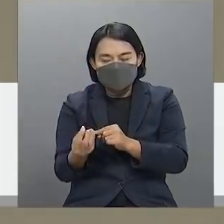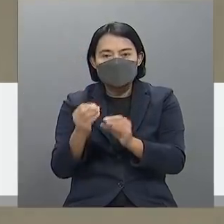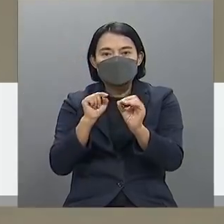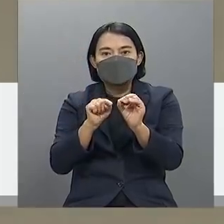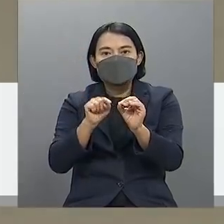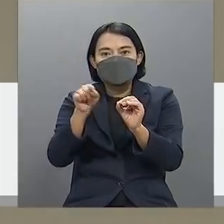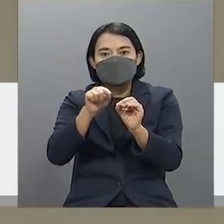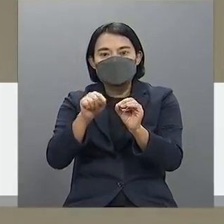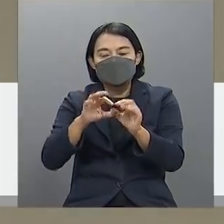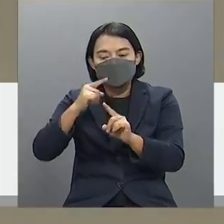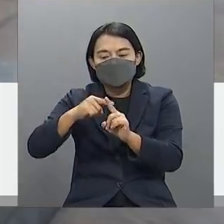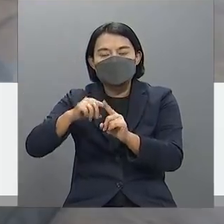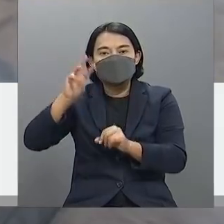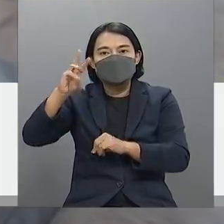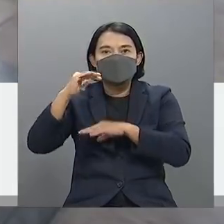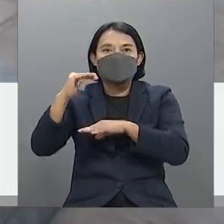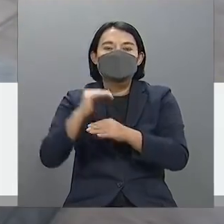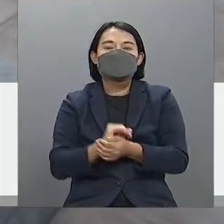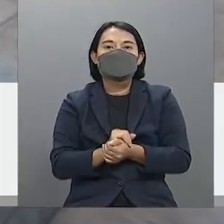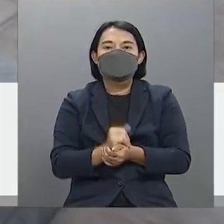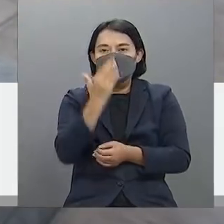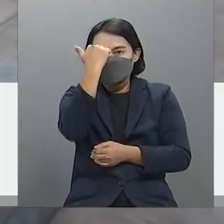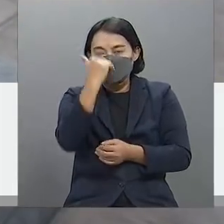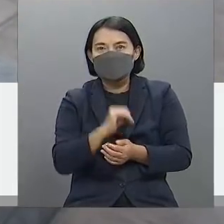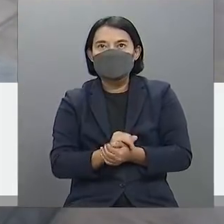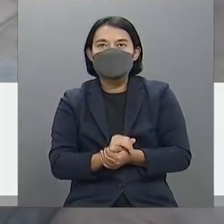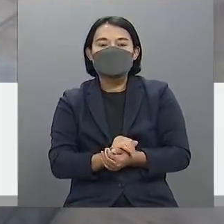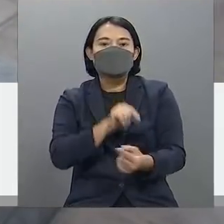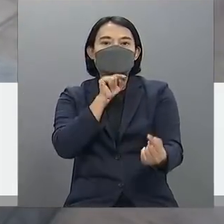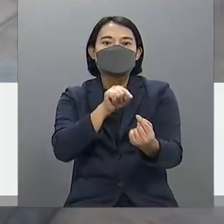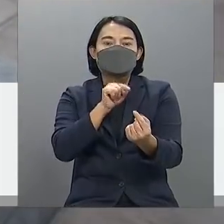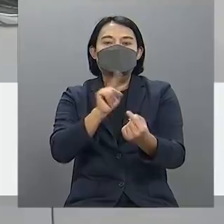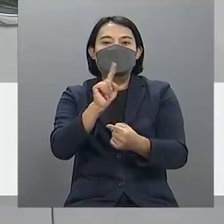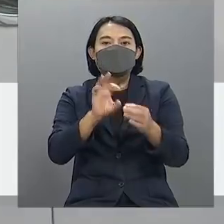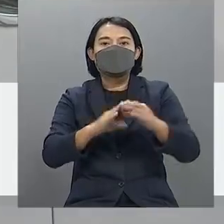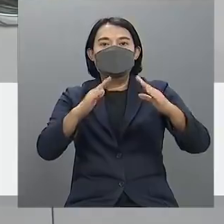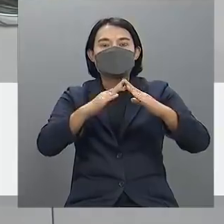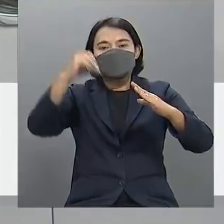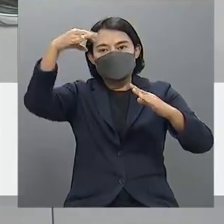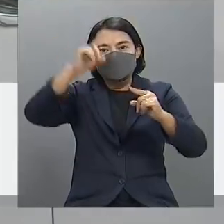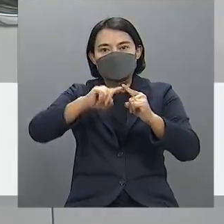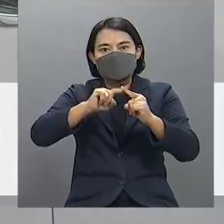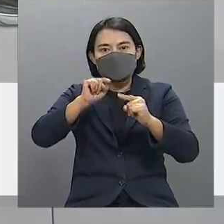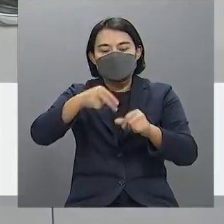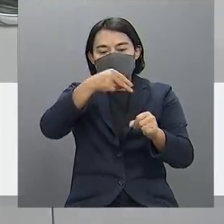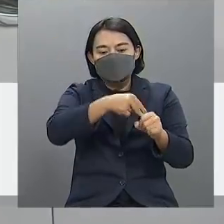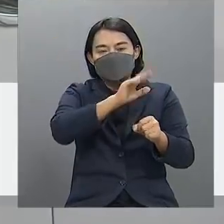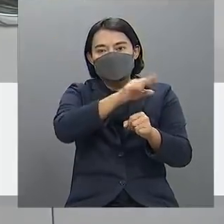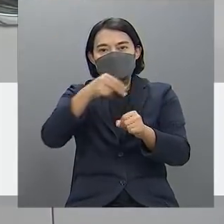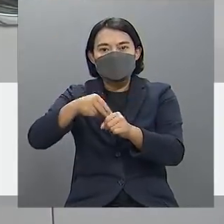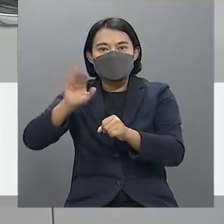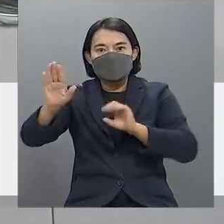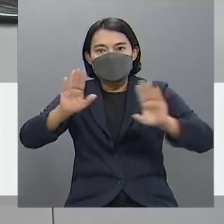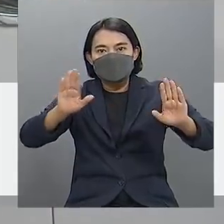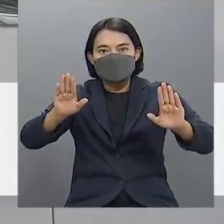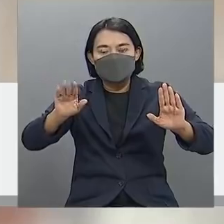ค่ะที่ทำแบบนี้เพื่อให้เอื้อต่อการที่โรงไฟฟ้าจะนำเอาน้ำมัน2ชนิดนี้ไปใช้แทนก๊าซธรร